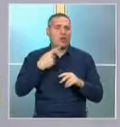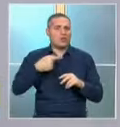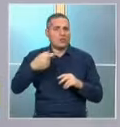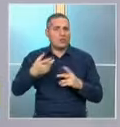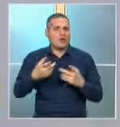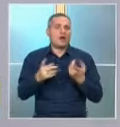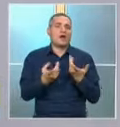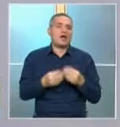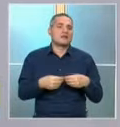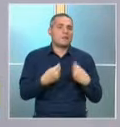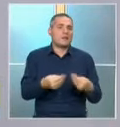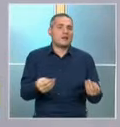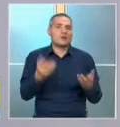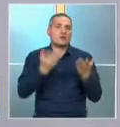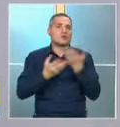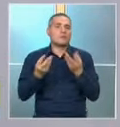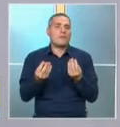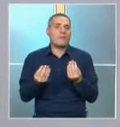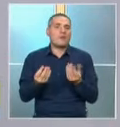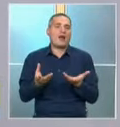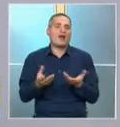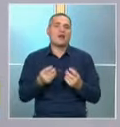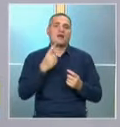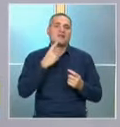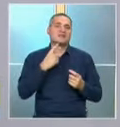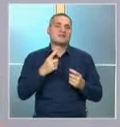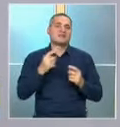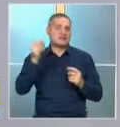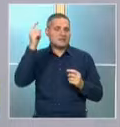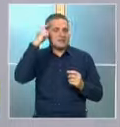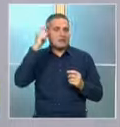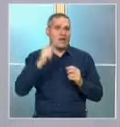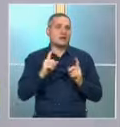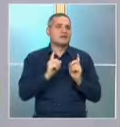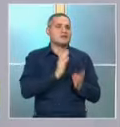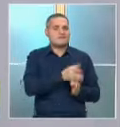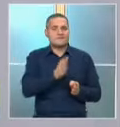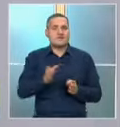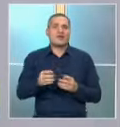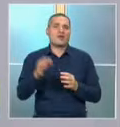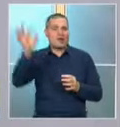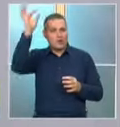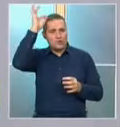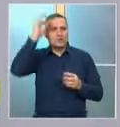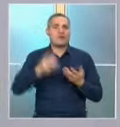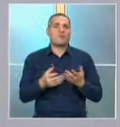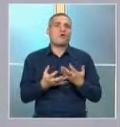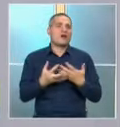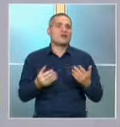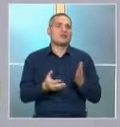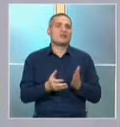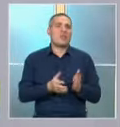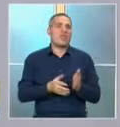да поднесеш учебния материал с дозата познание, знание, с всеки ученик по различен начин, екипната